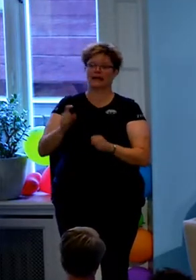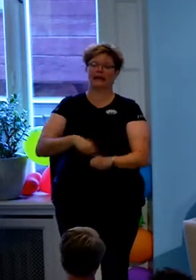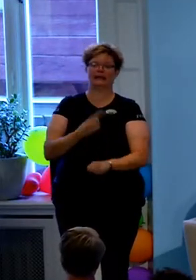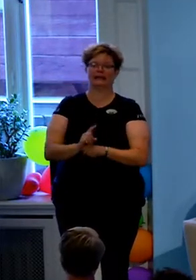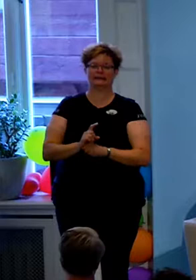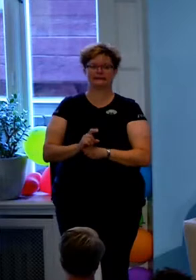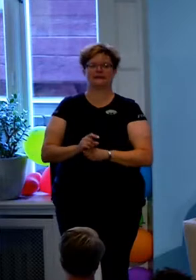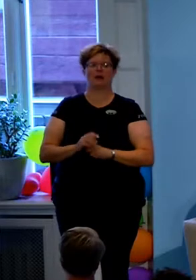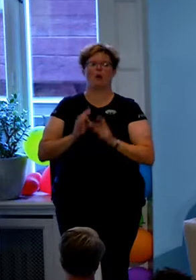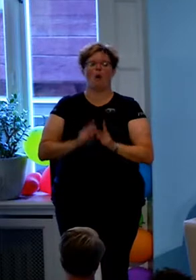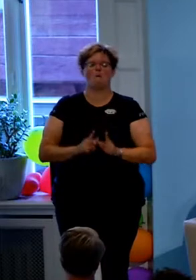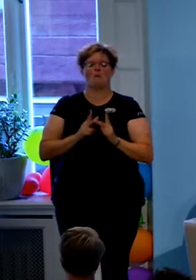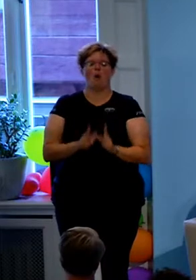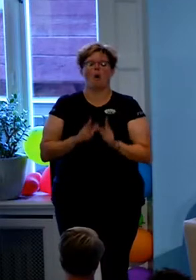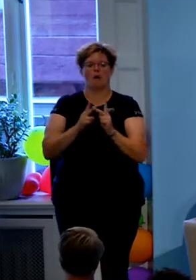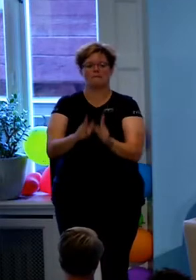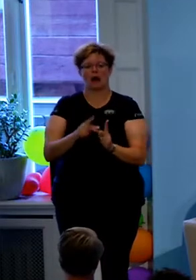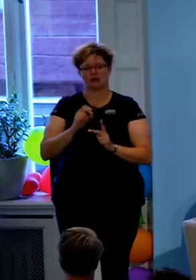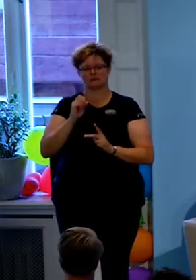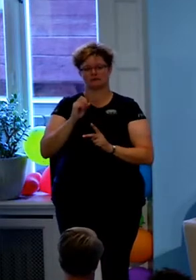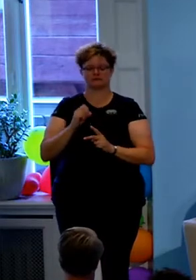att uppfinna hjulet eller